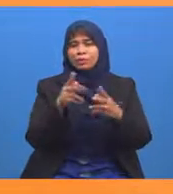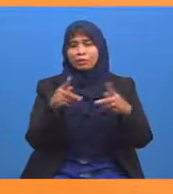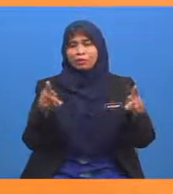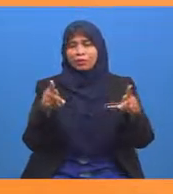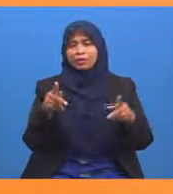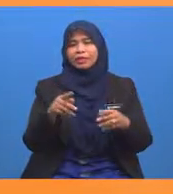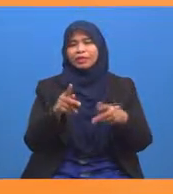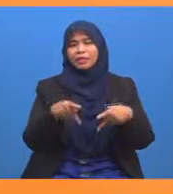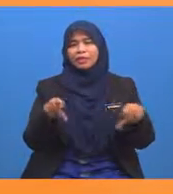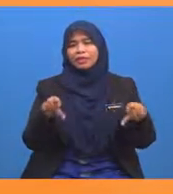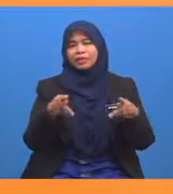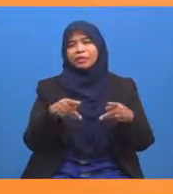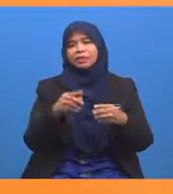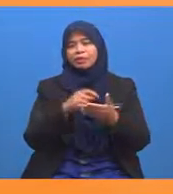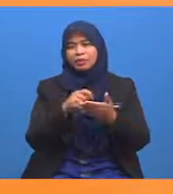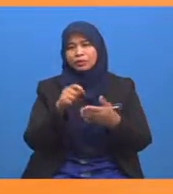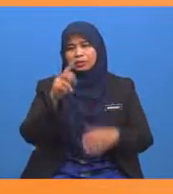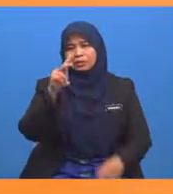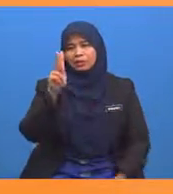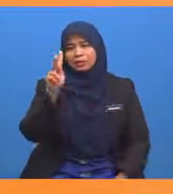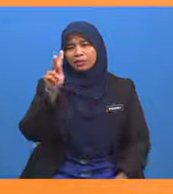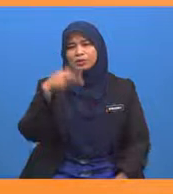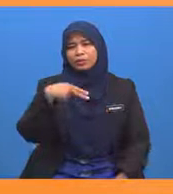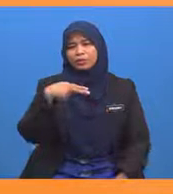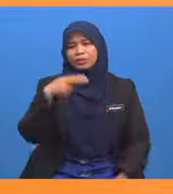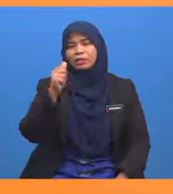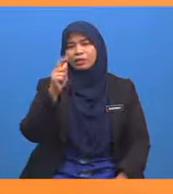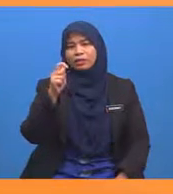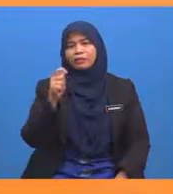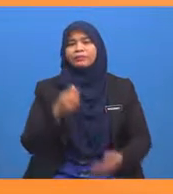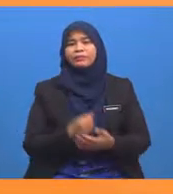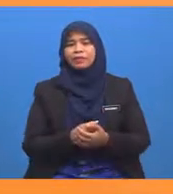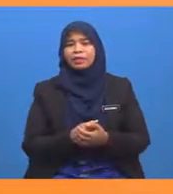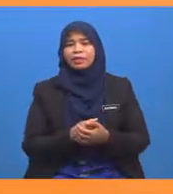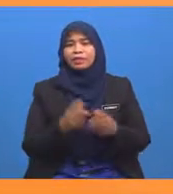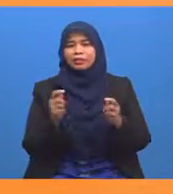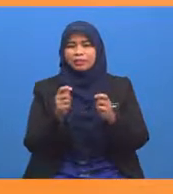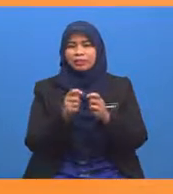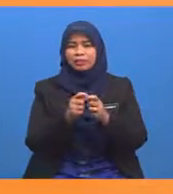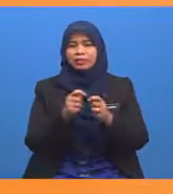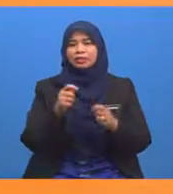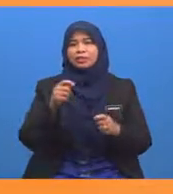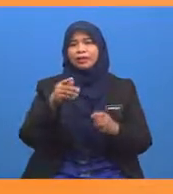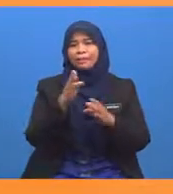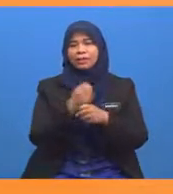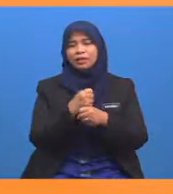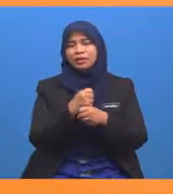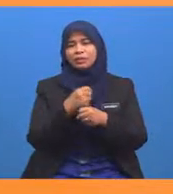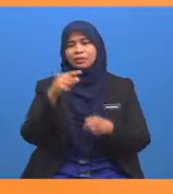pelbagai kaedah tulisan khat. Bentuk geometri seperti pentagon dan